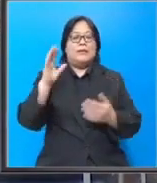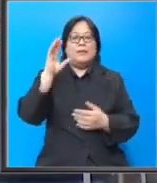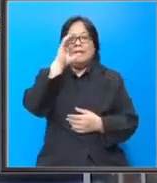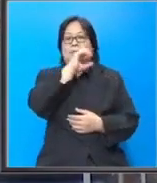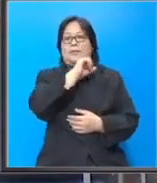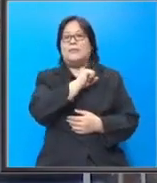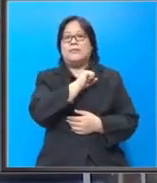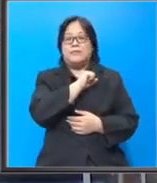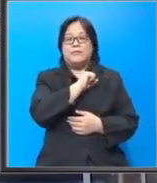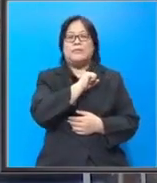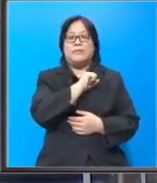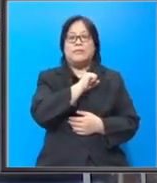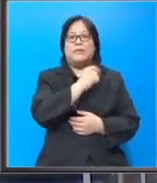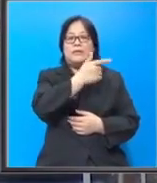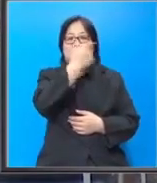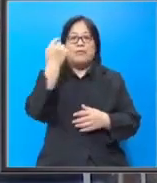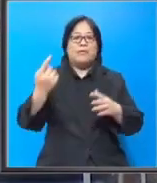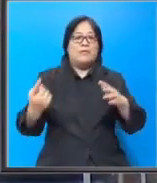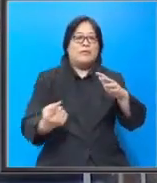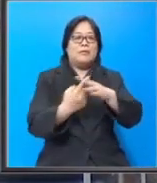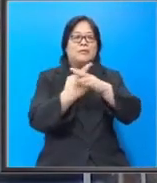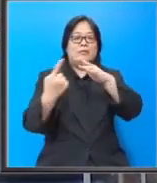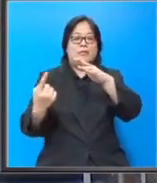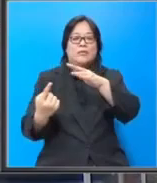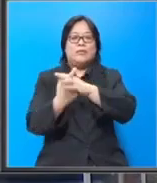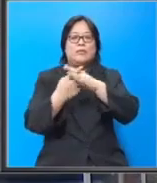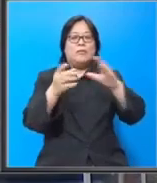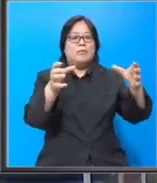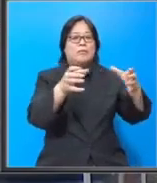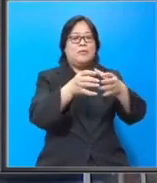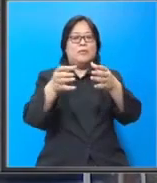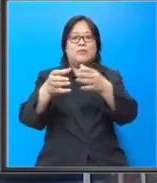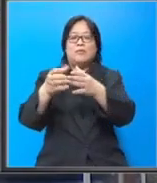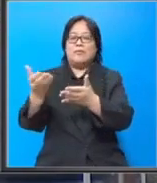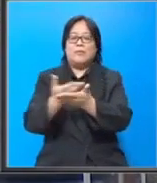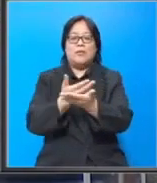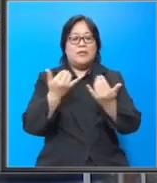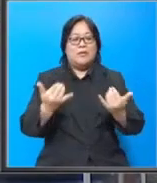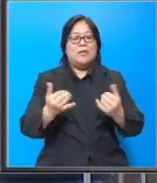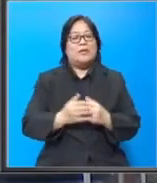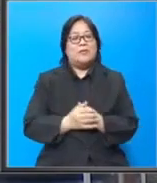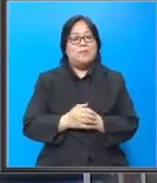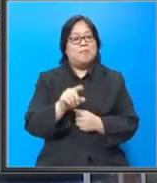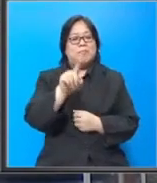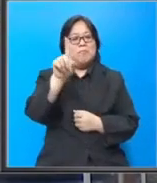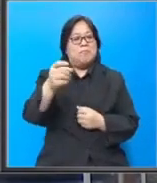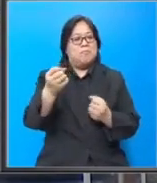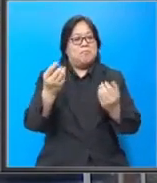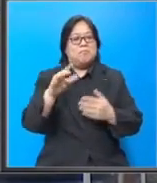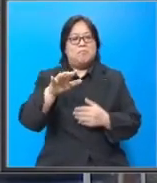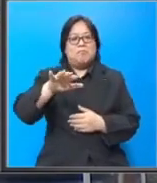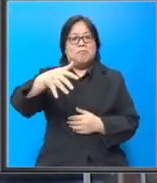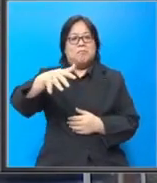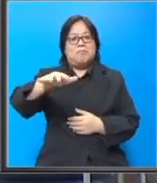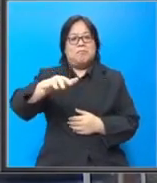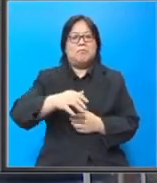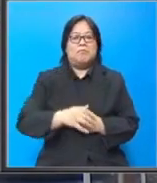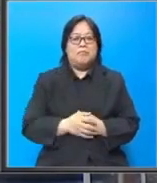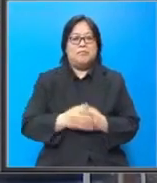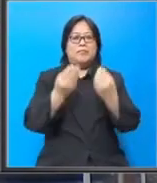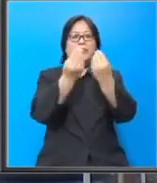dengan sebab peti mobilnya plus sekelas terbaru makeba PKH anggaran